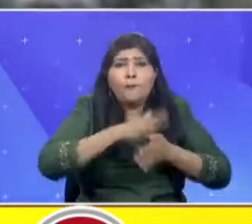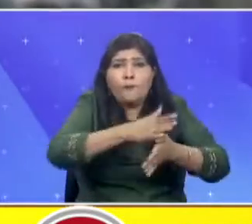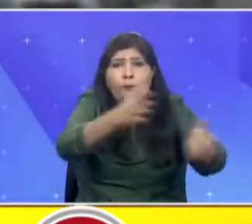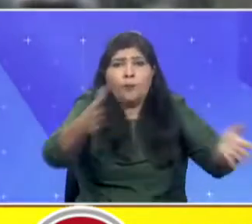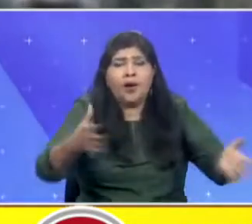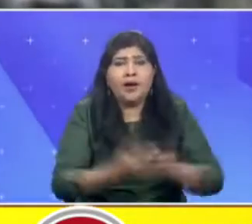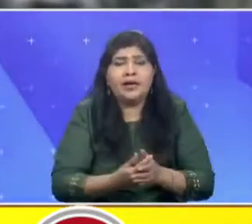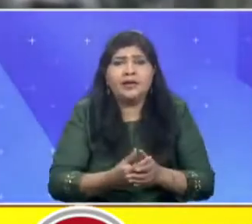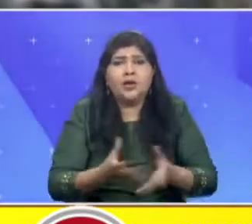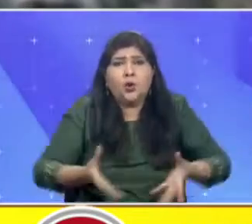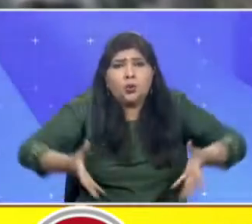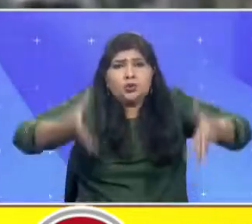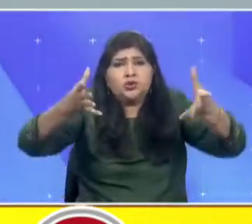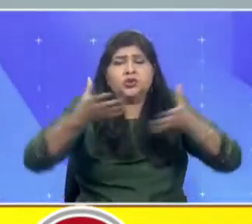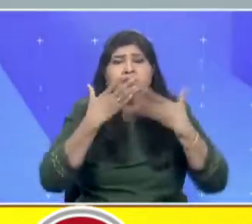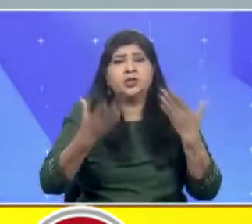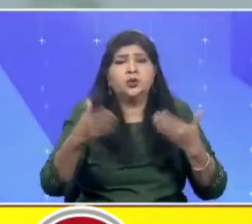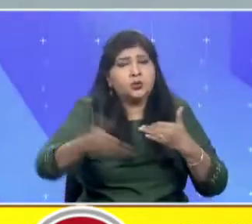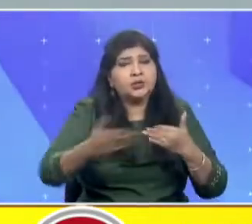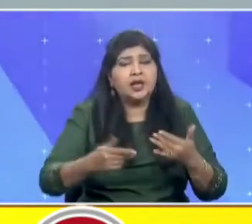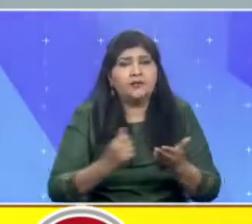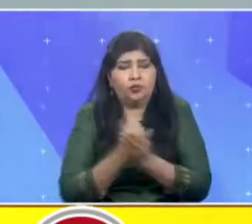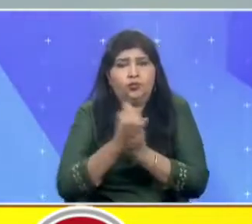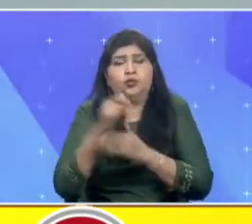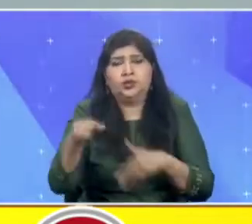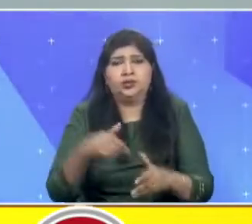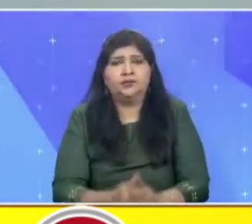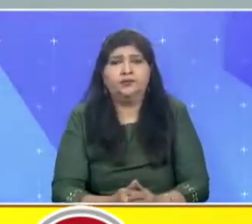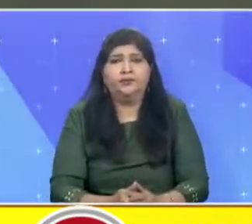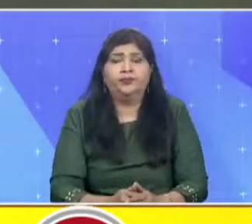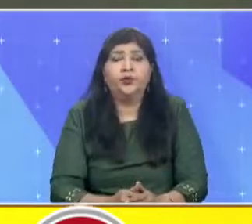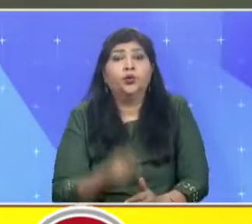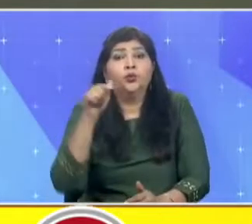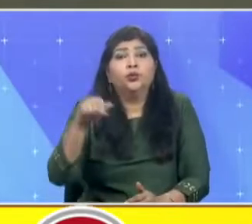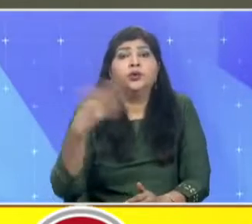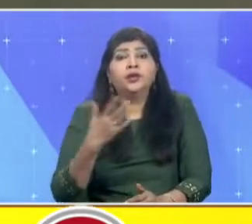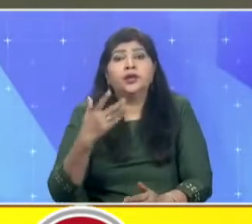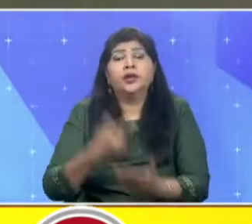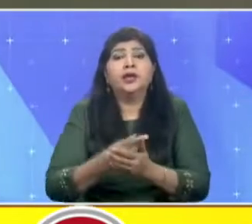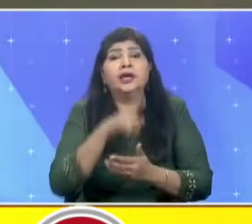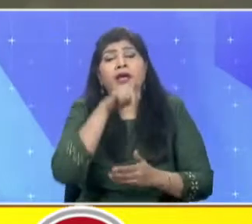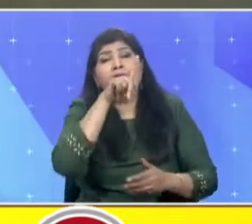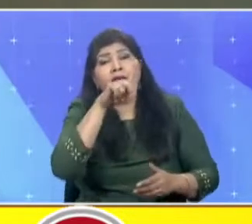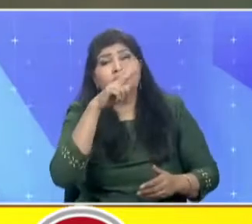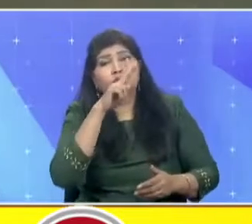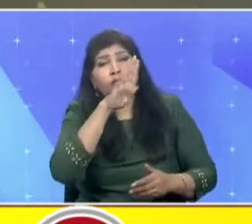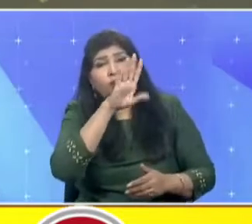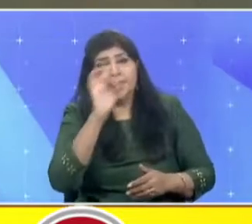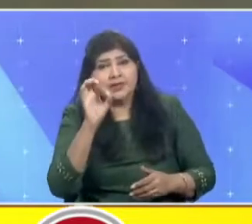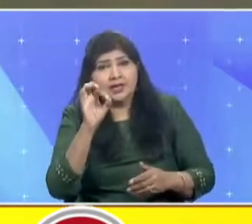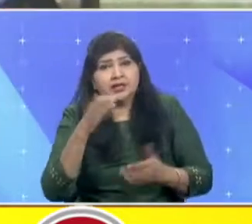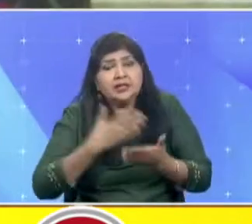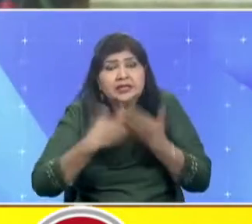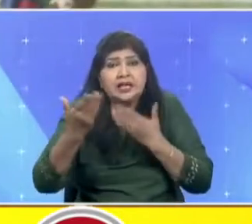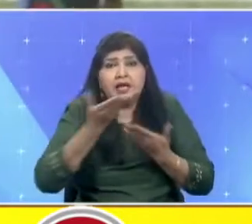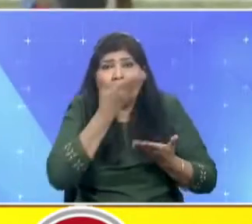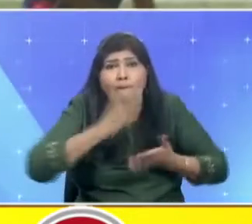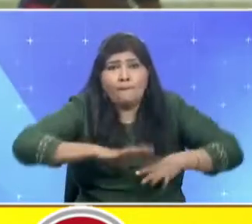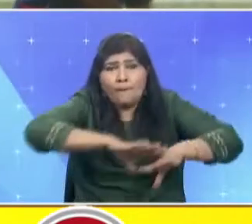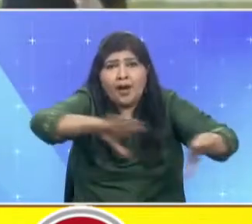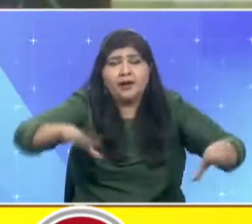झीलों को साफ करने का अभियान चला रहे हैं। उन्होंने 150 से ज्यादा